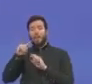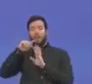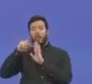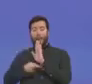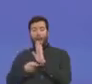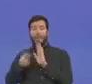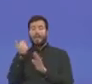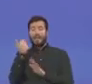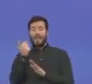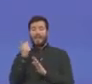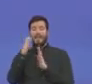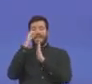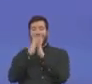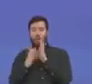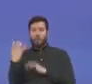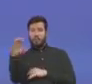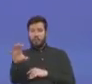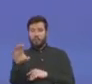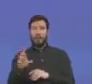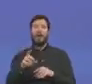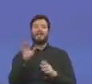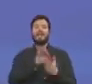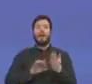zastavilo. Teraz pani Remišová hlasuje,